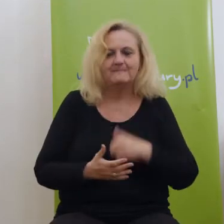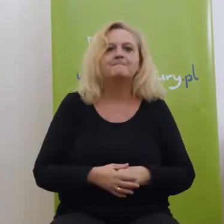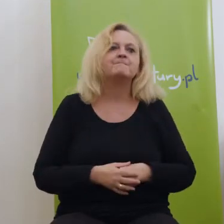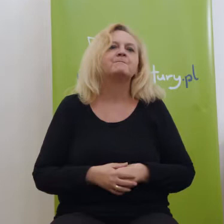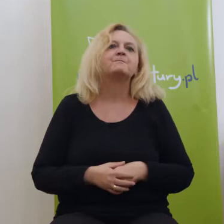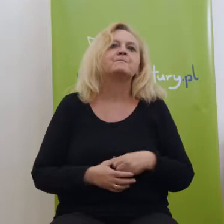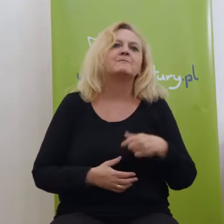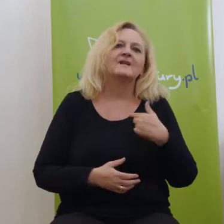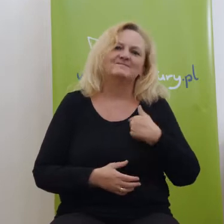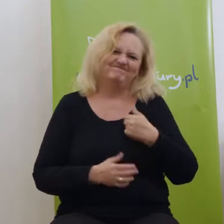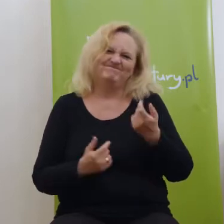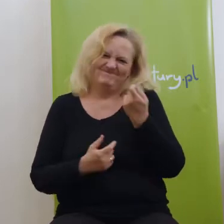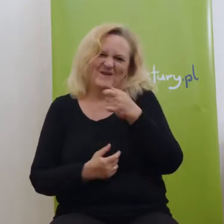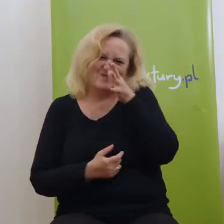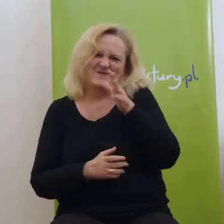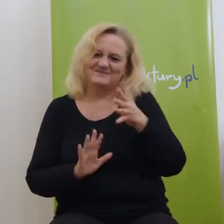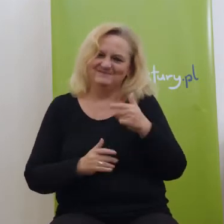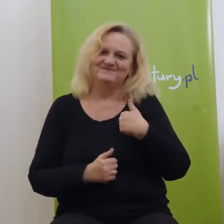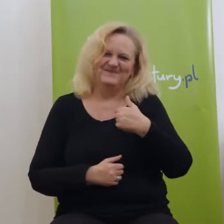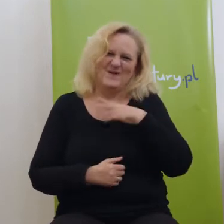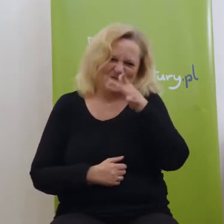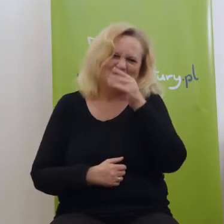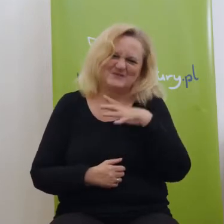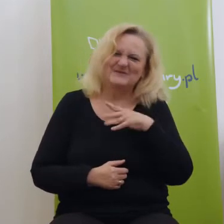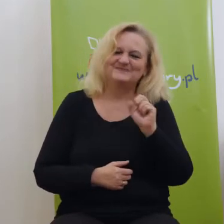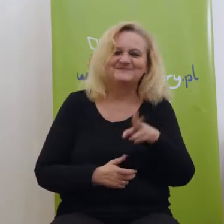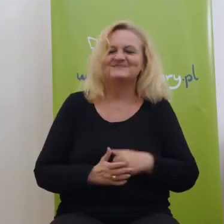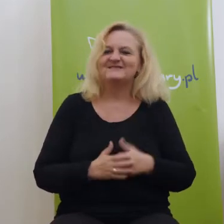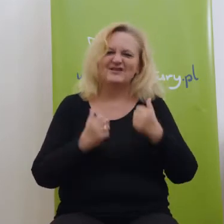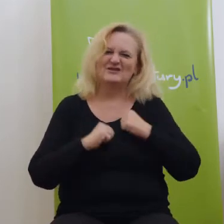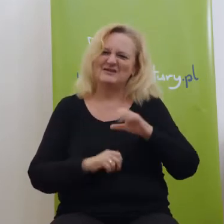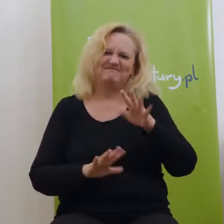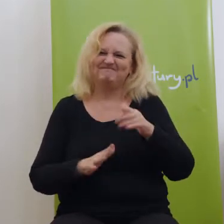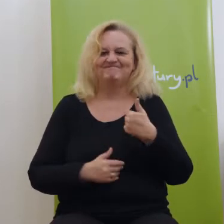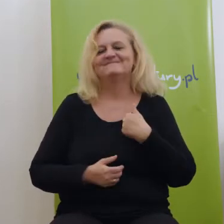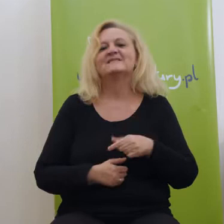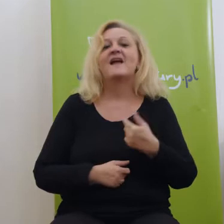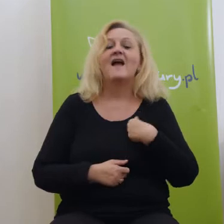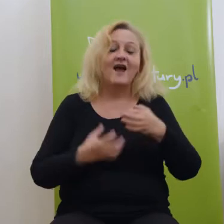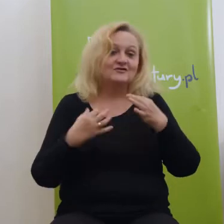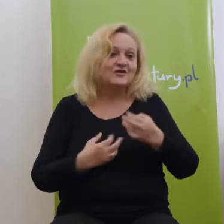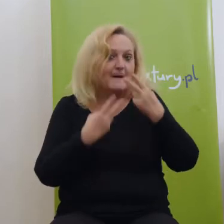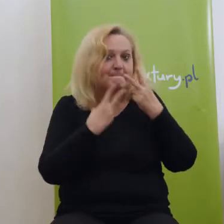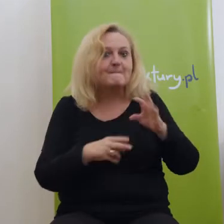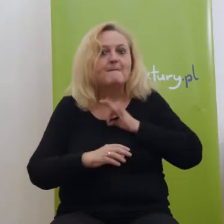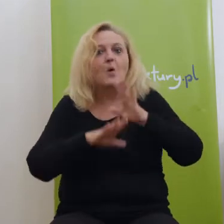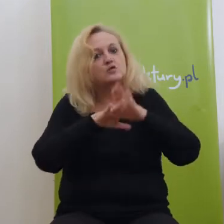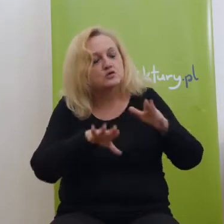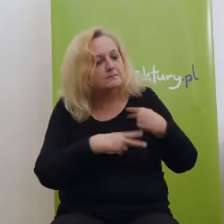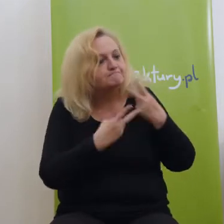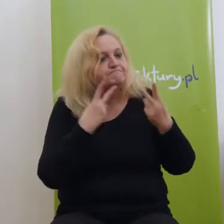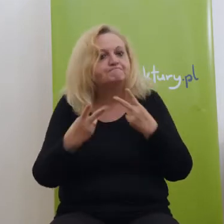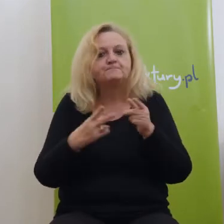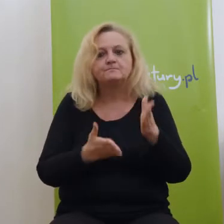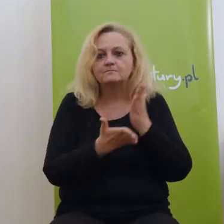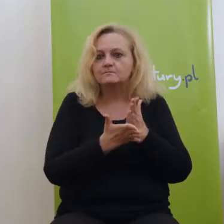Chyba byłam niezbyt grzeczna. Tak mi się wydaje, że byłam niezbyt grzeczna i jak dzisiaj patrzę na moje dzieci,